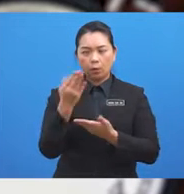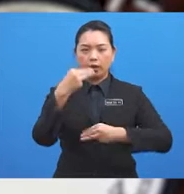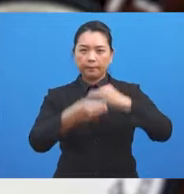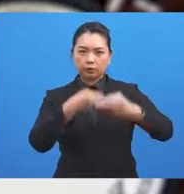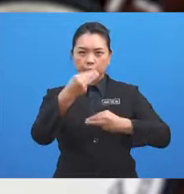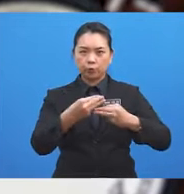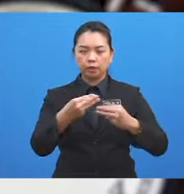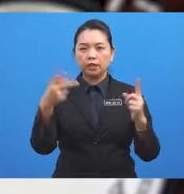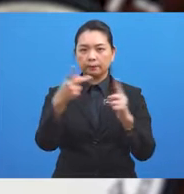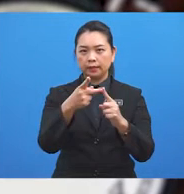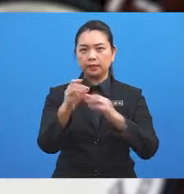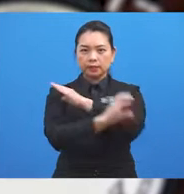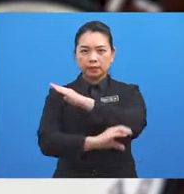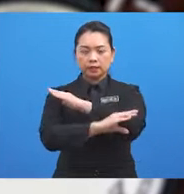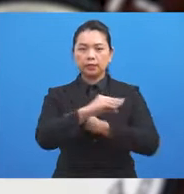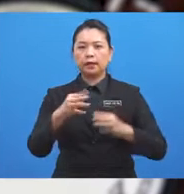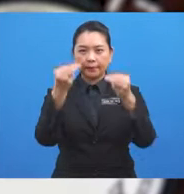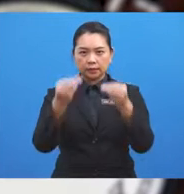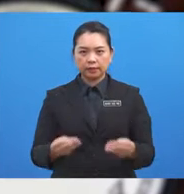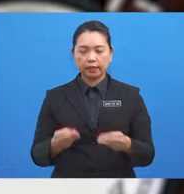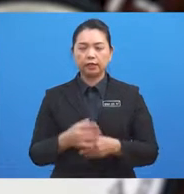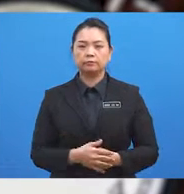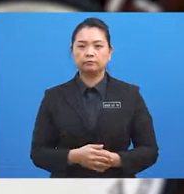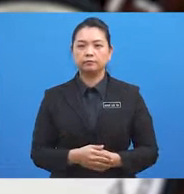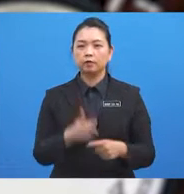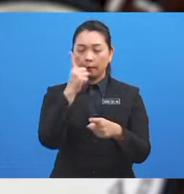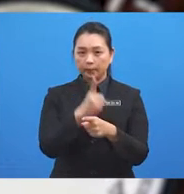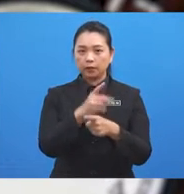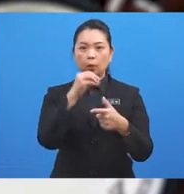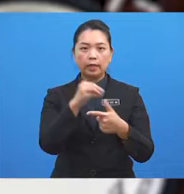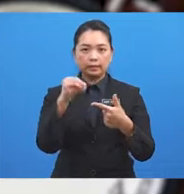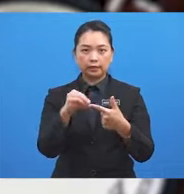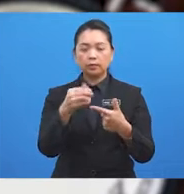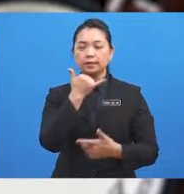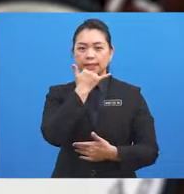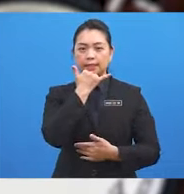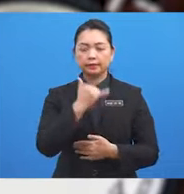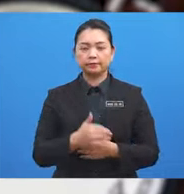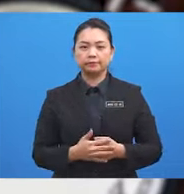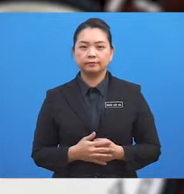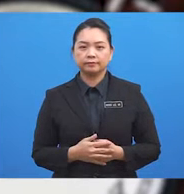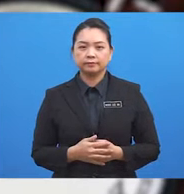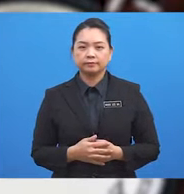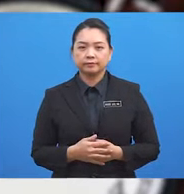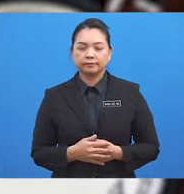kemajuan kepada negara dan masyarakat. Betul atau salah?